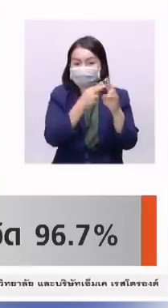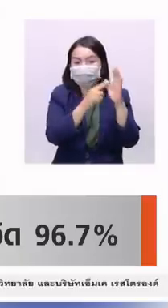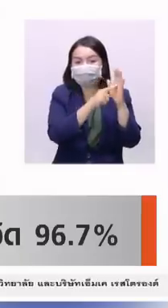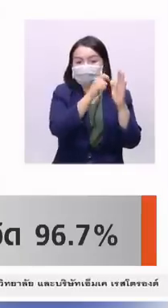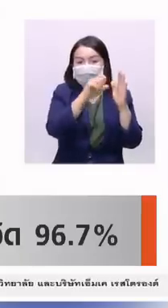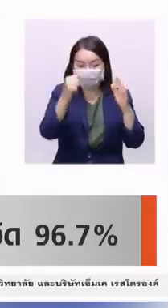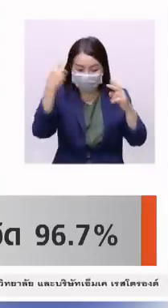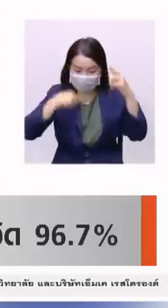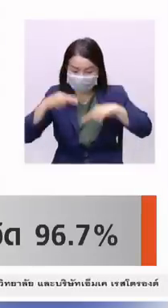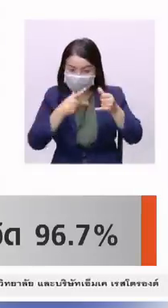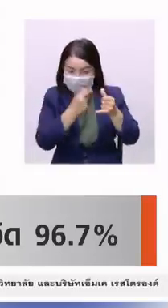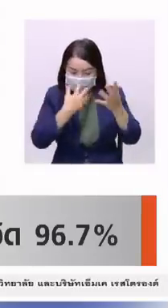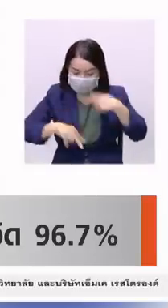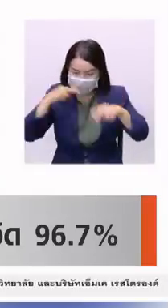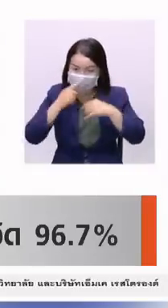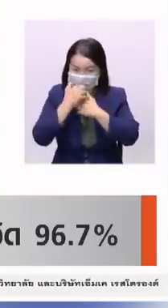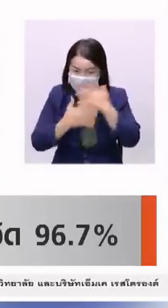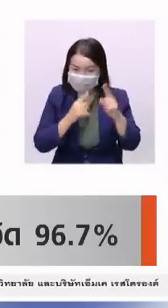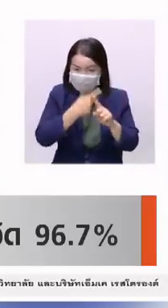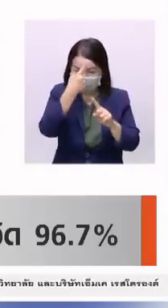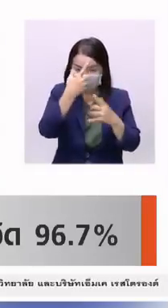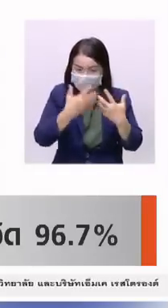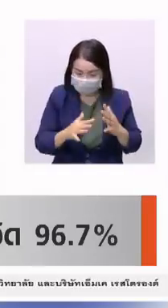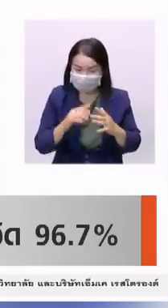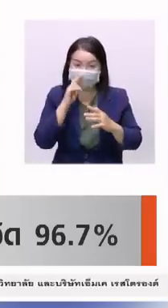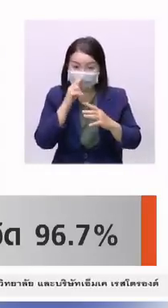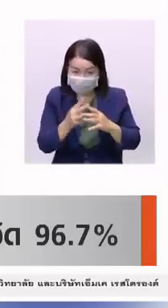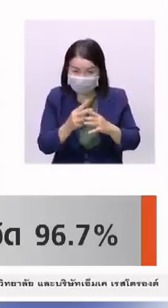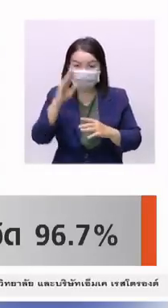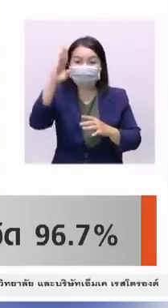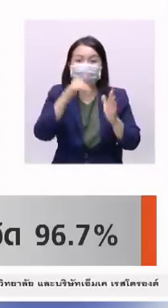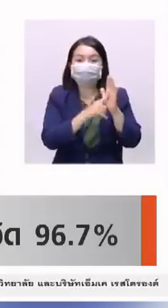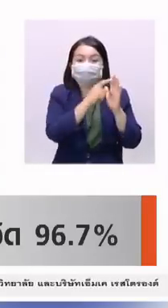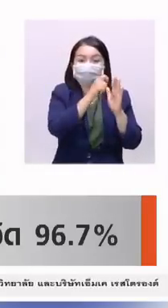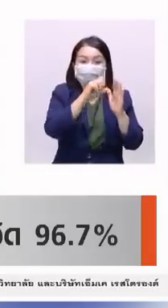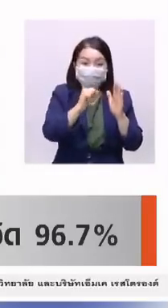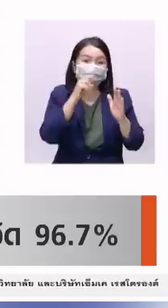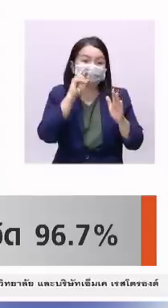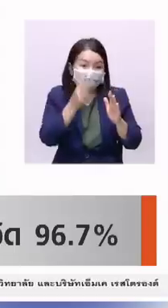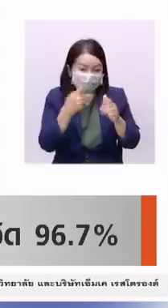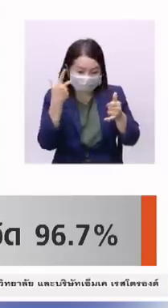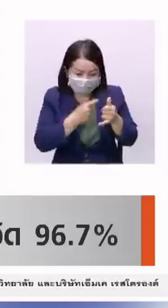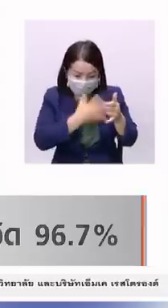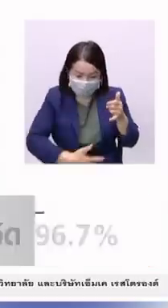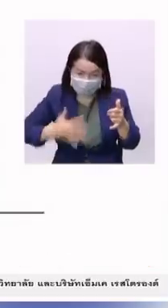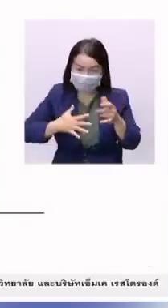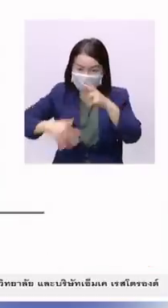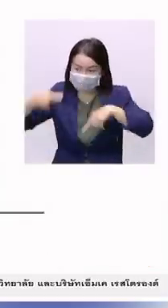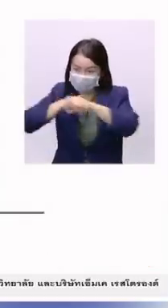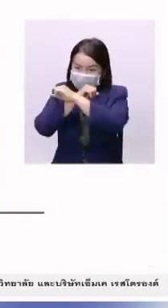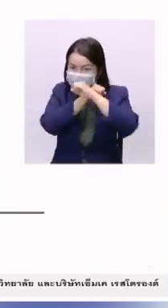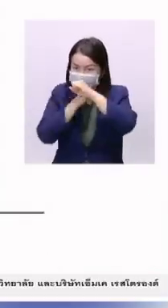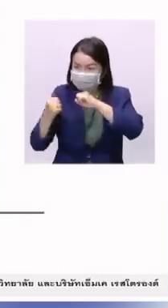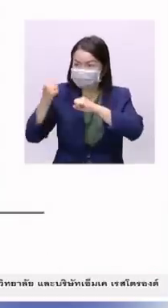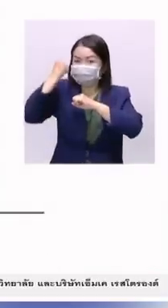แล้วก็ตรวจเลือดหนึ่งเดือนหลังจากที่ได้รับวัคซีนเข็มที่2ของ at segaแล้วค่ะผมว่าระดับภูมิต้านทานสูง